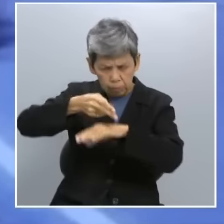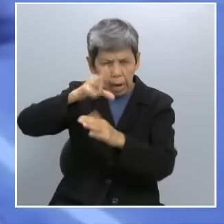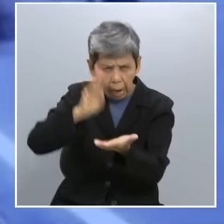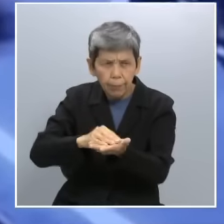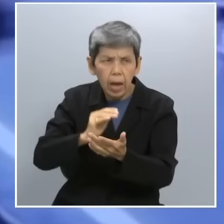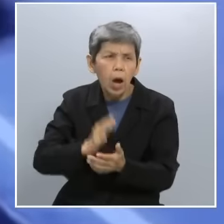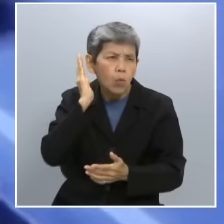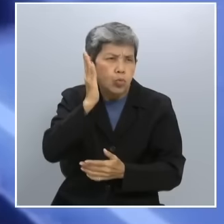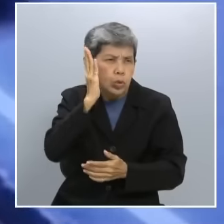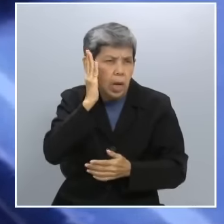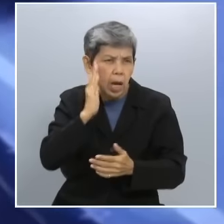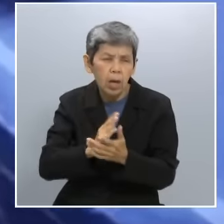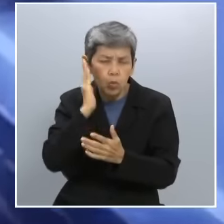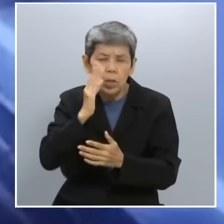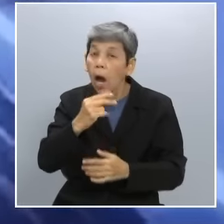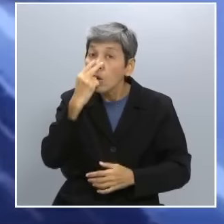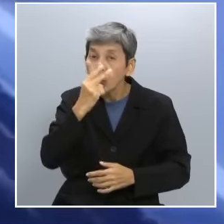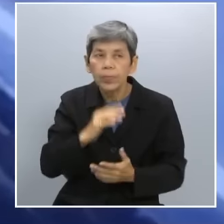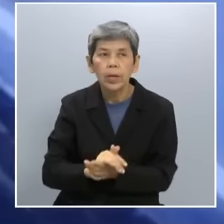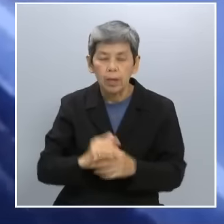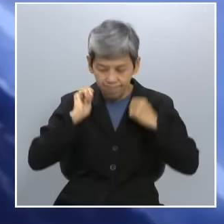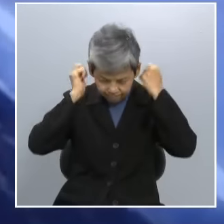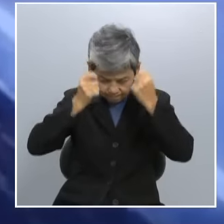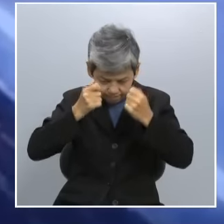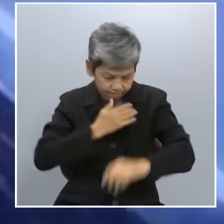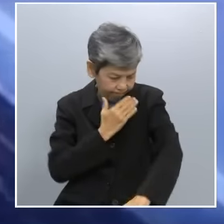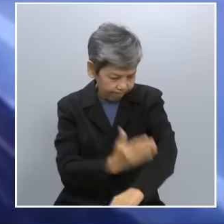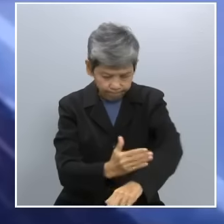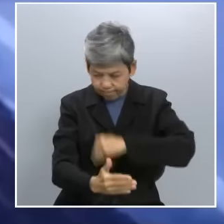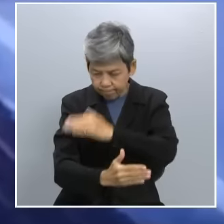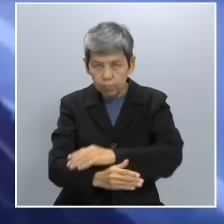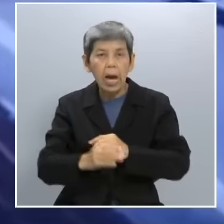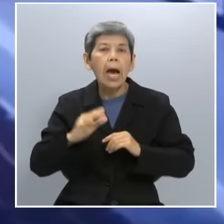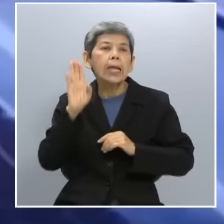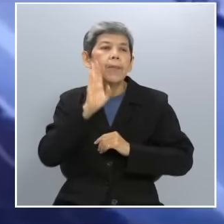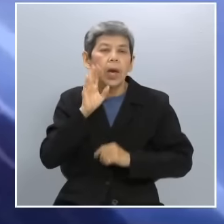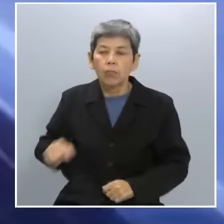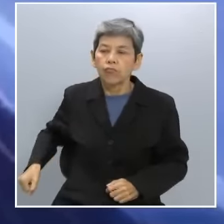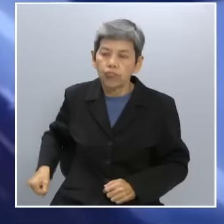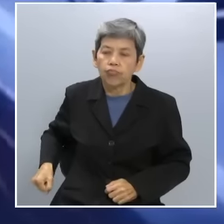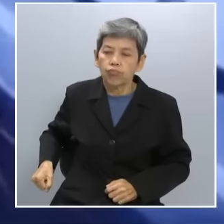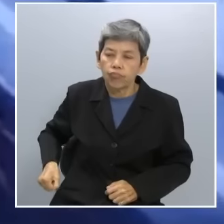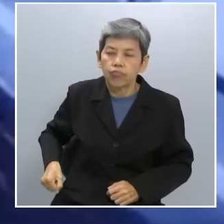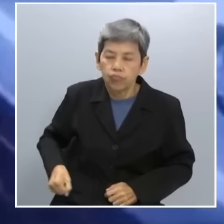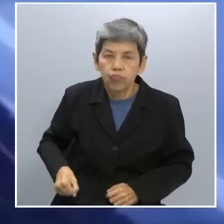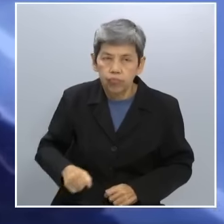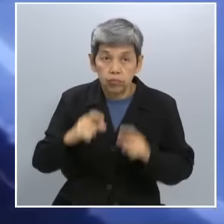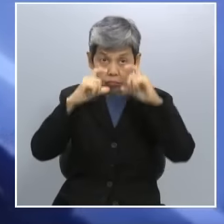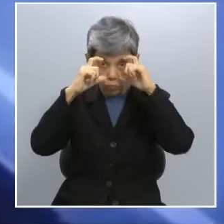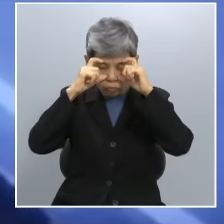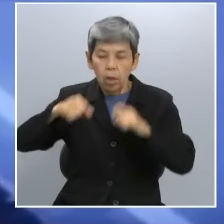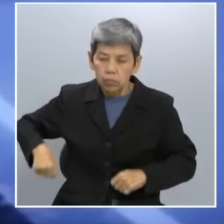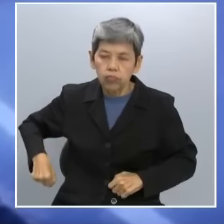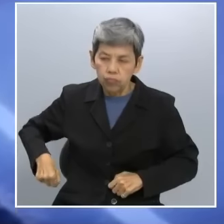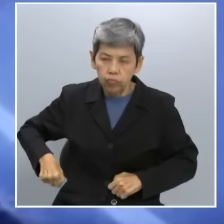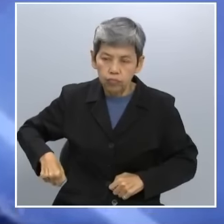ชายต้องสงสัยหรือผู้ก่อเหตุเนี่ยแหละครับสวมฮู้สีน้ำตาลนะฮะใส่แว่นตาสีดำเนี่ยเดินลากกระเป๋าแล้วก็ถือถุงเดินไปมาระหว่างซอย 10กับ